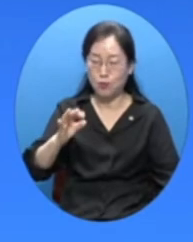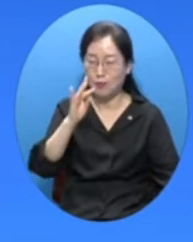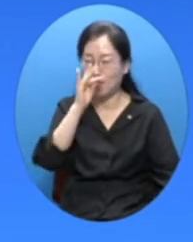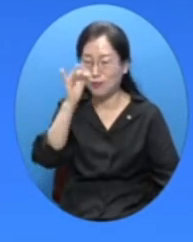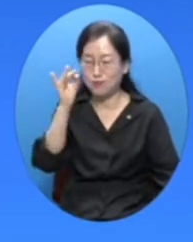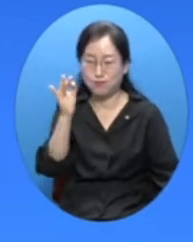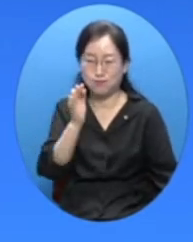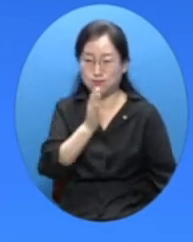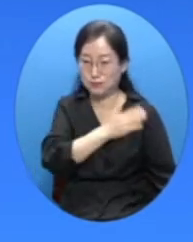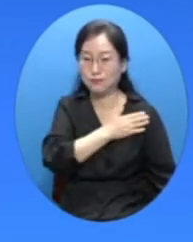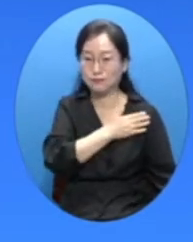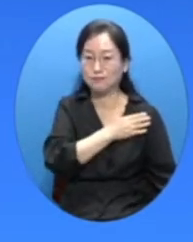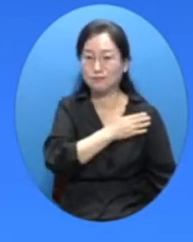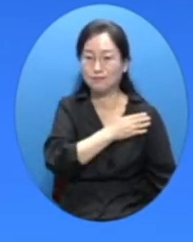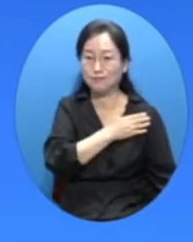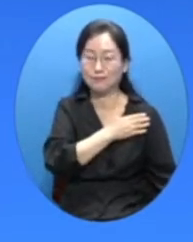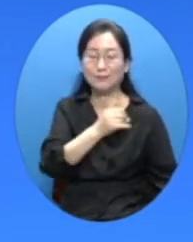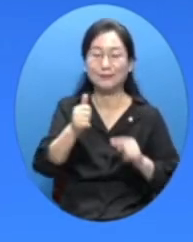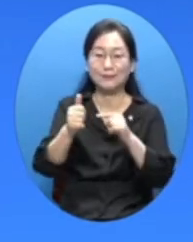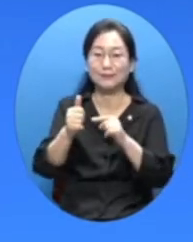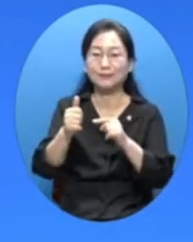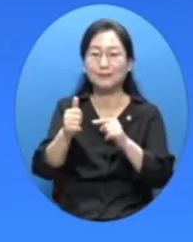재벌인데